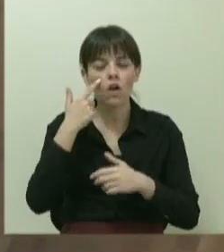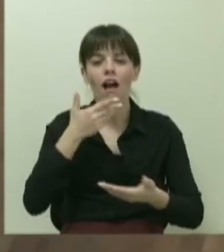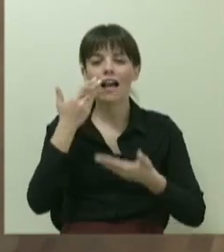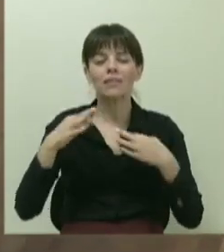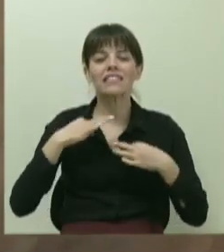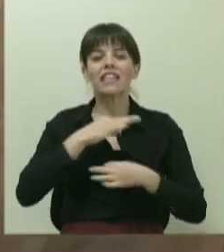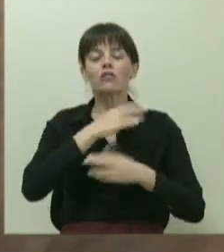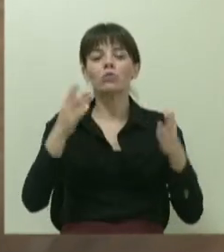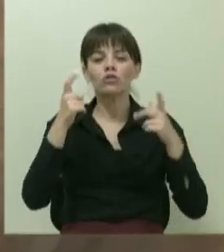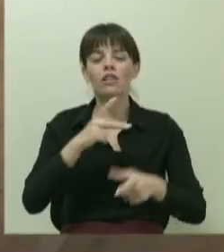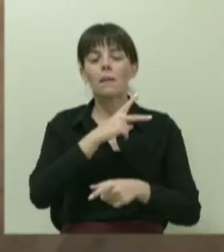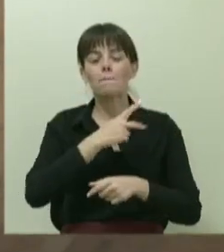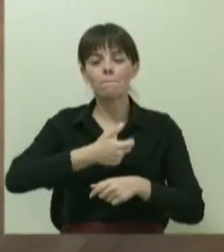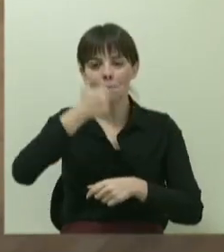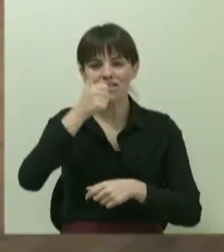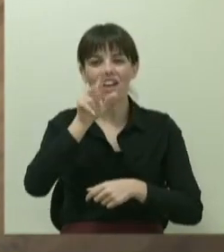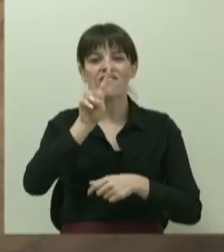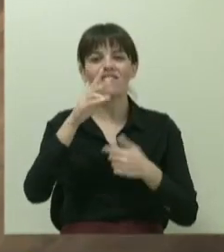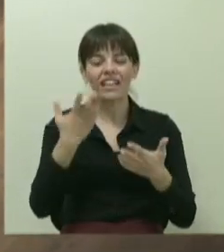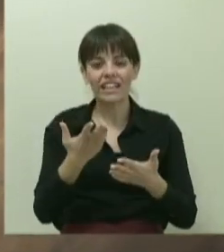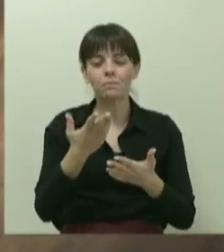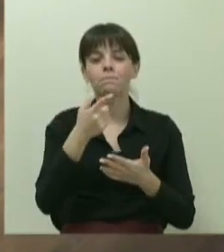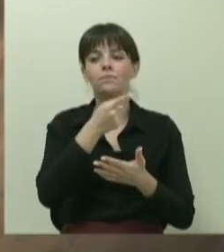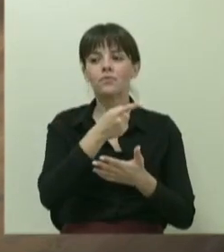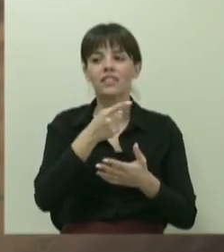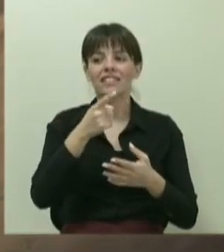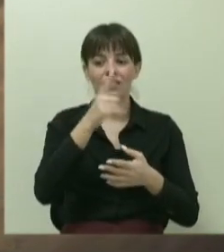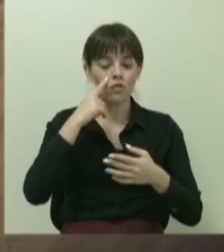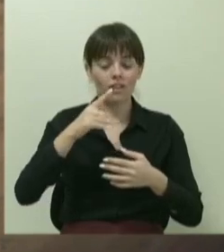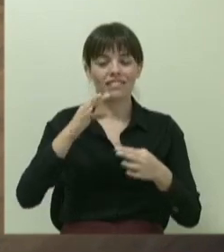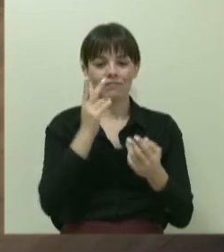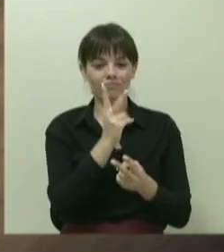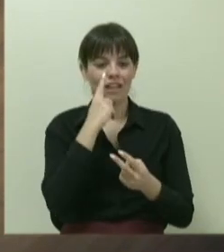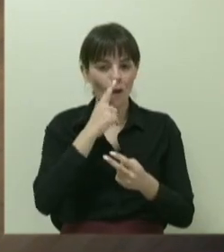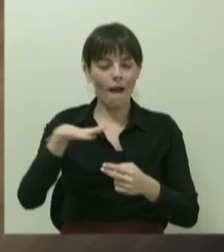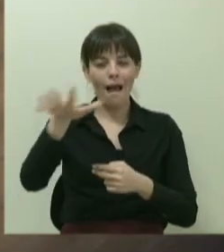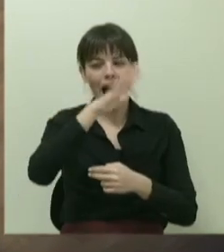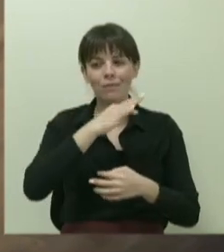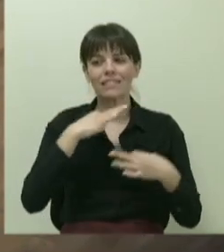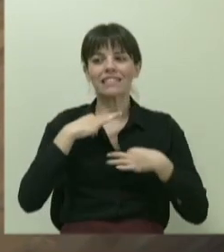Sayın Büyükşehir Başkan Vekili, şahsınızda hazırını saygıyla selamlıyorum.